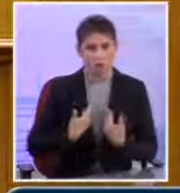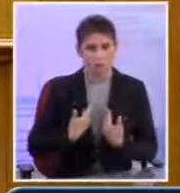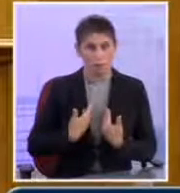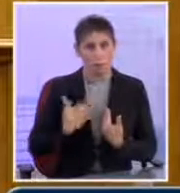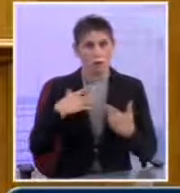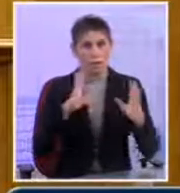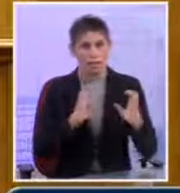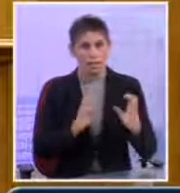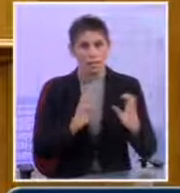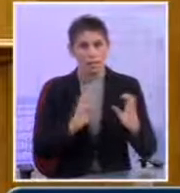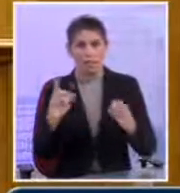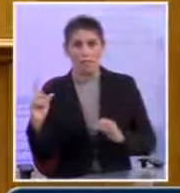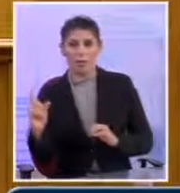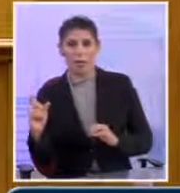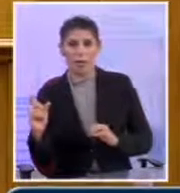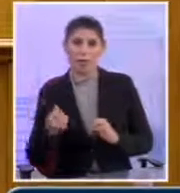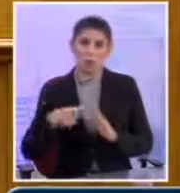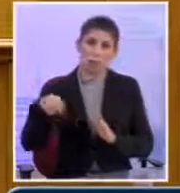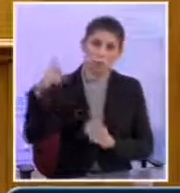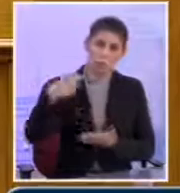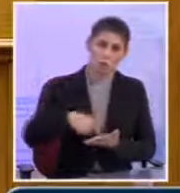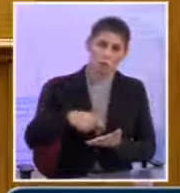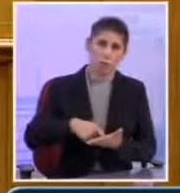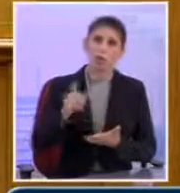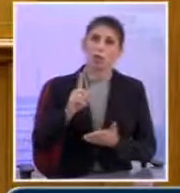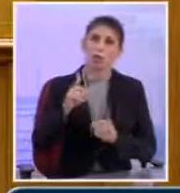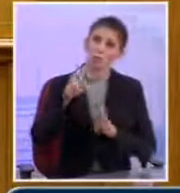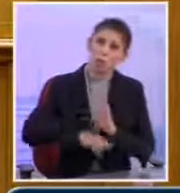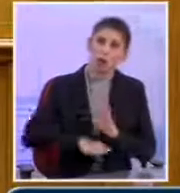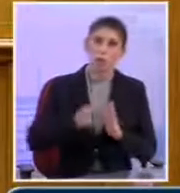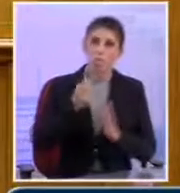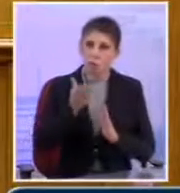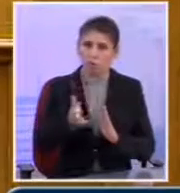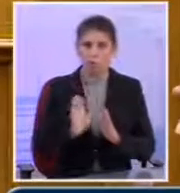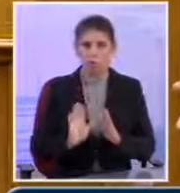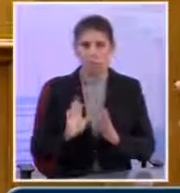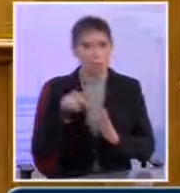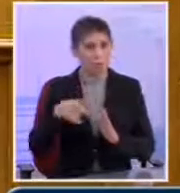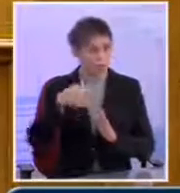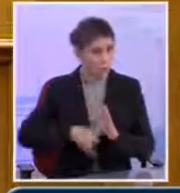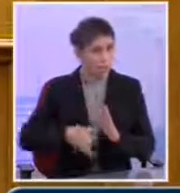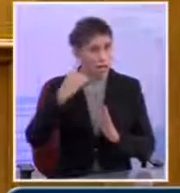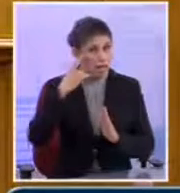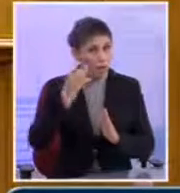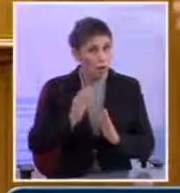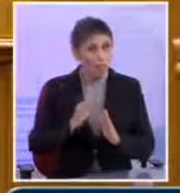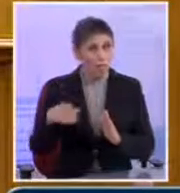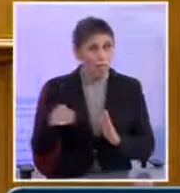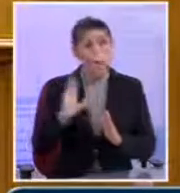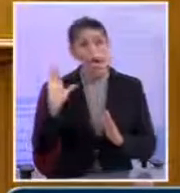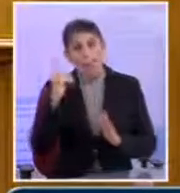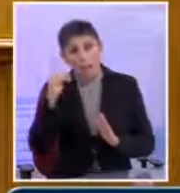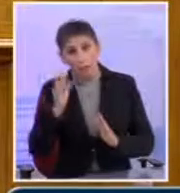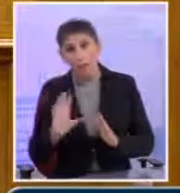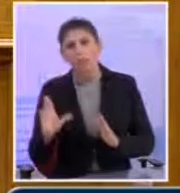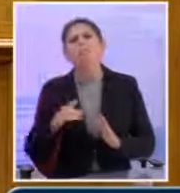είναι 90-10 περισσότεροι φόροι και όχι λιγότερες δαπάνες. Αυτή είναι η ουσιαστική ιδεολογική διαφορά. Αν είναι ιδεολογική, γιατί